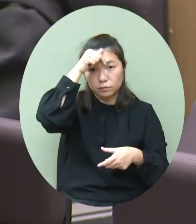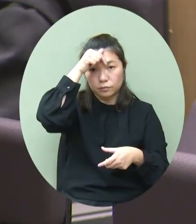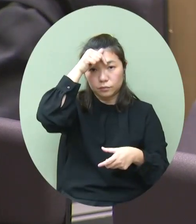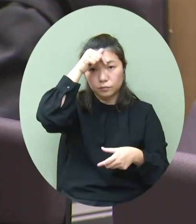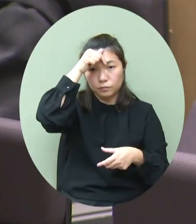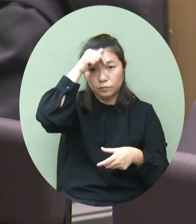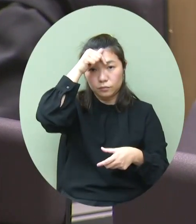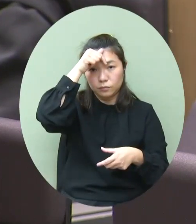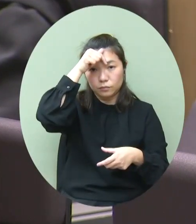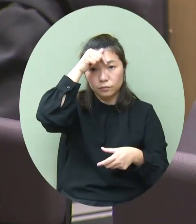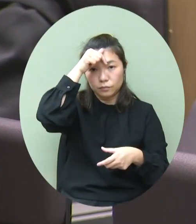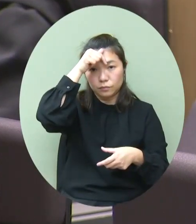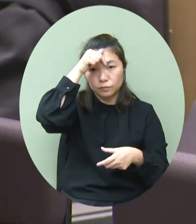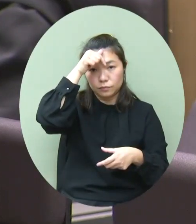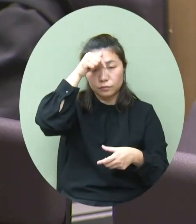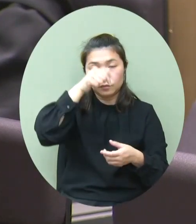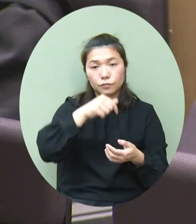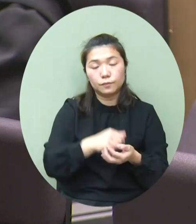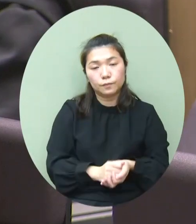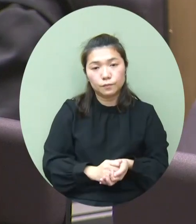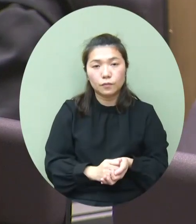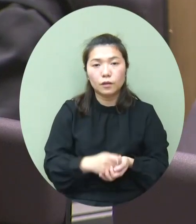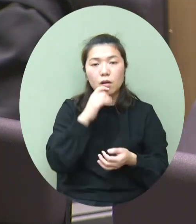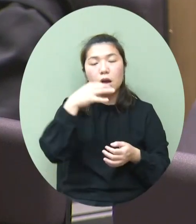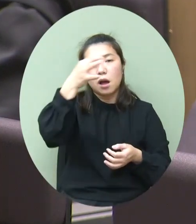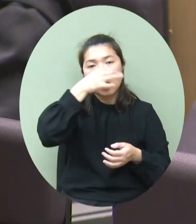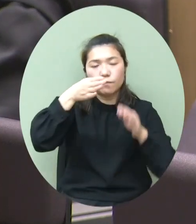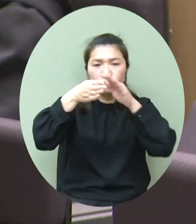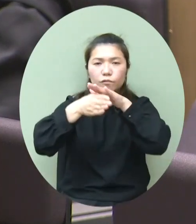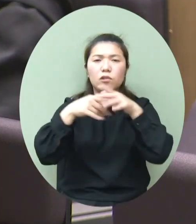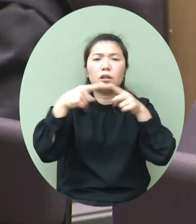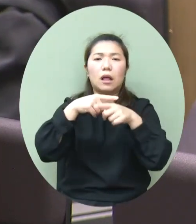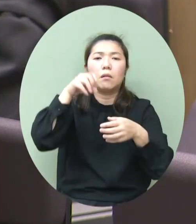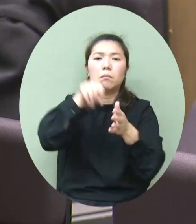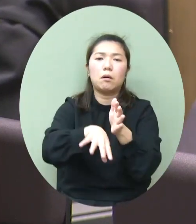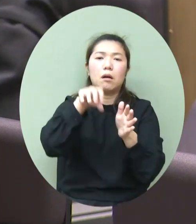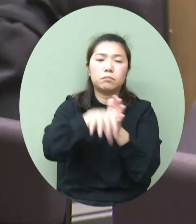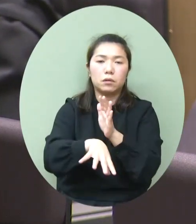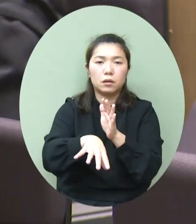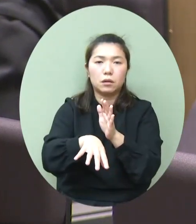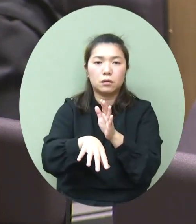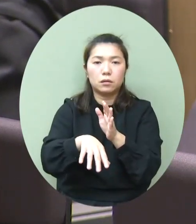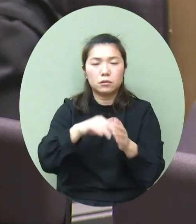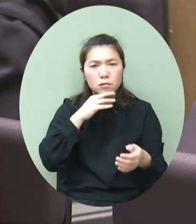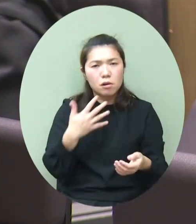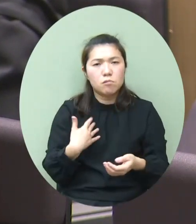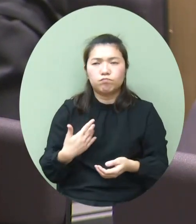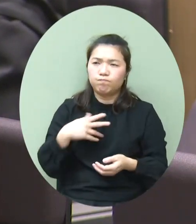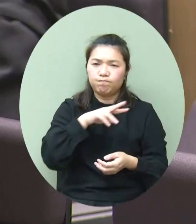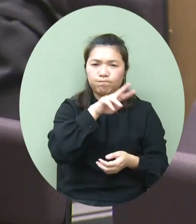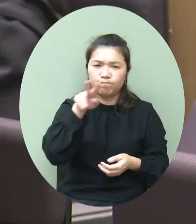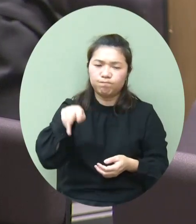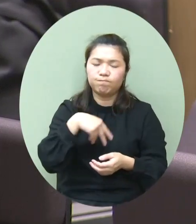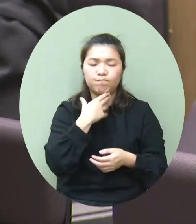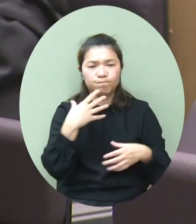公立医院的急症室之外，其他专科门诊服务总体而言是否仍然在维持？那么受